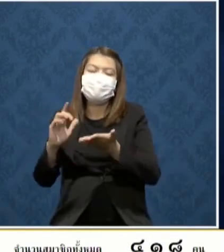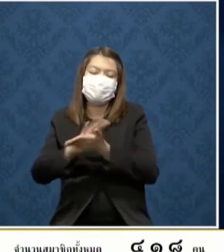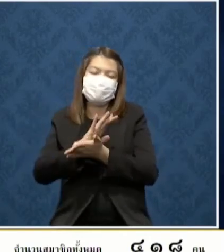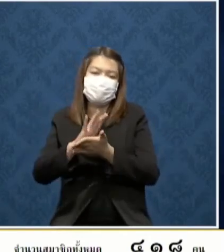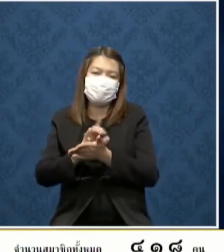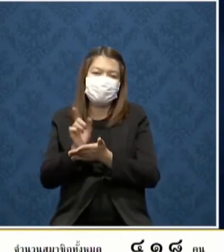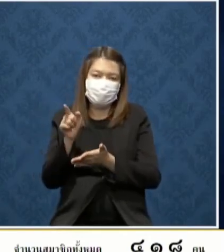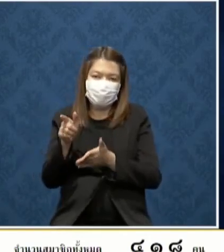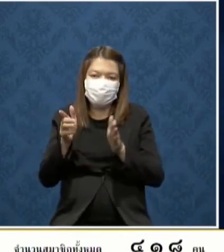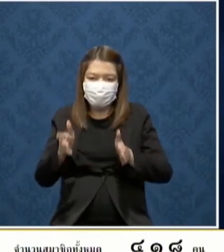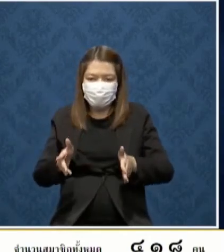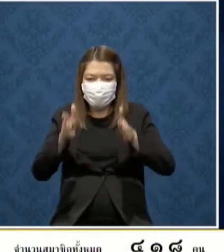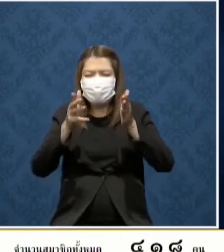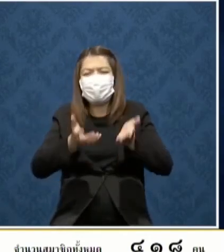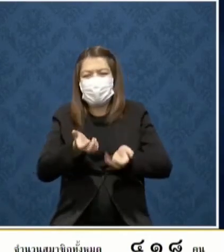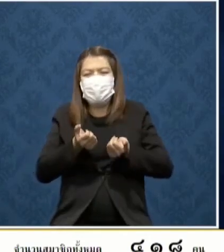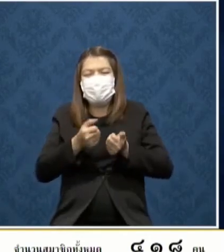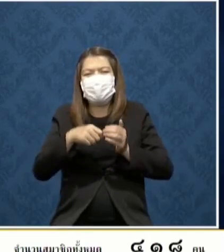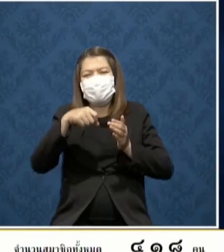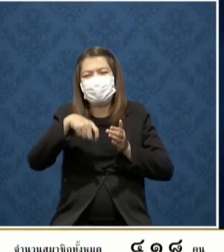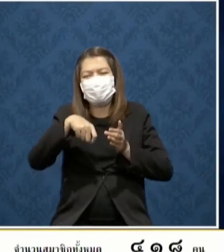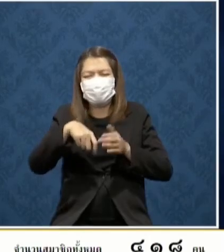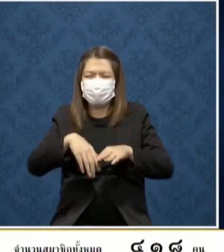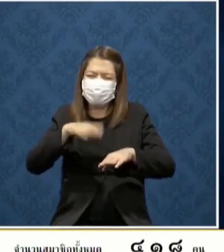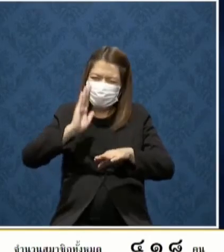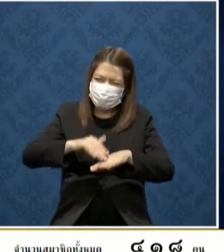หือลทมารัซมทส ไม่มนใจเลย วาจะม Incredible